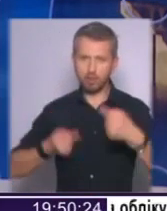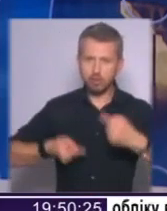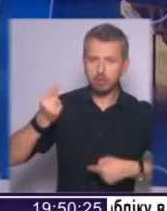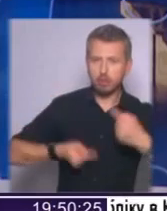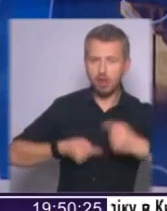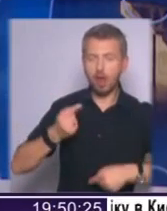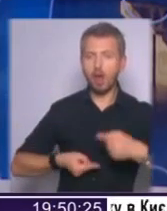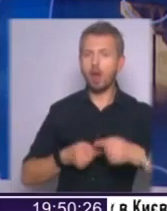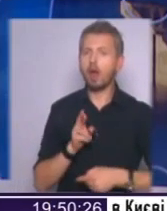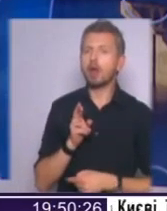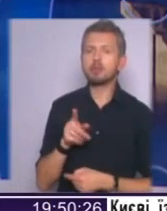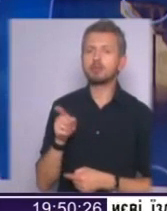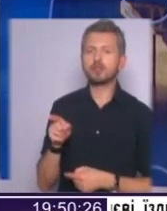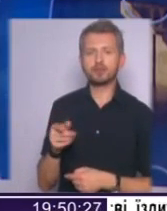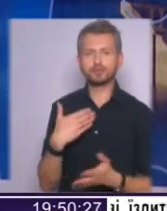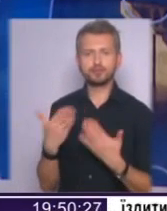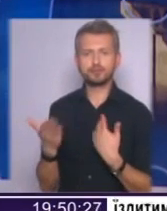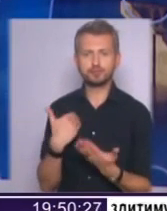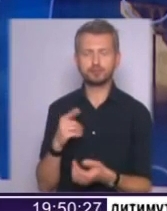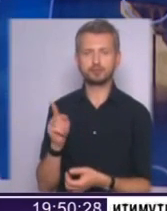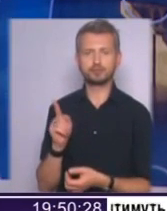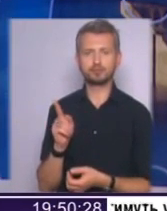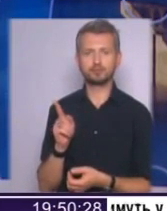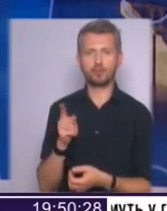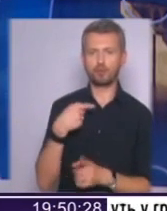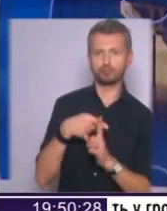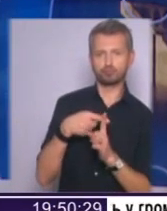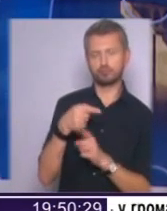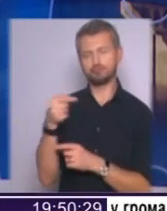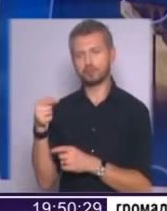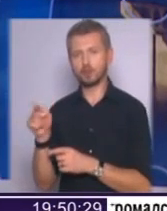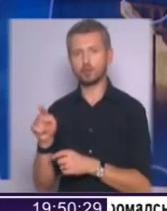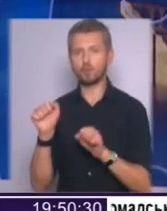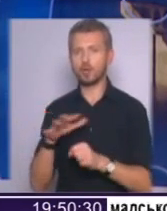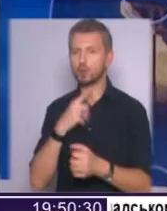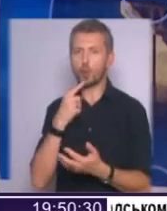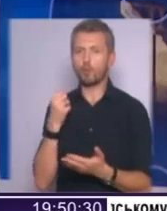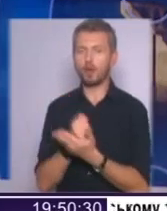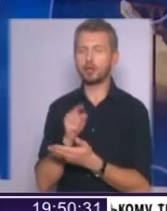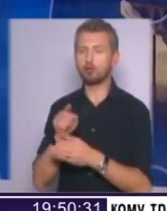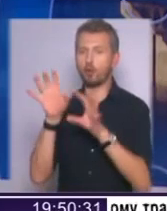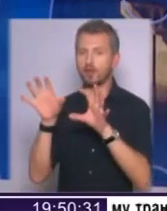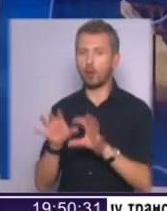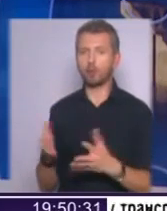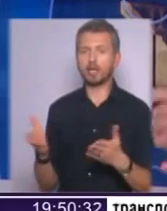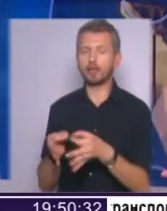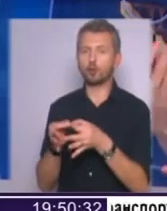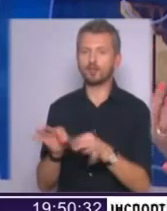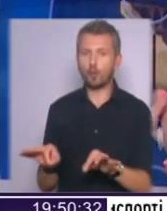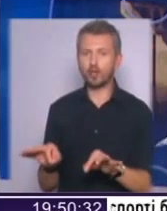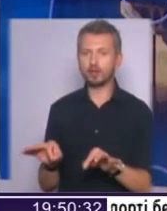ви оптимістичні у тому, що зможе бути ухвалений той закон, який дозволить